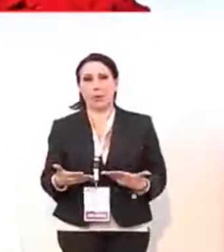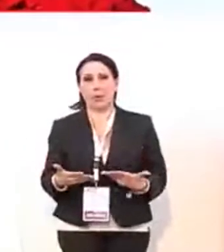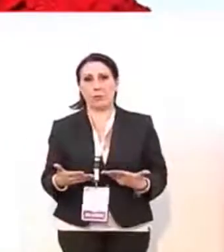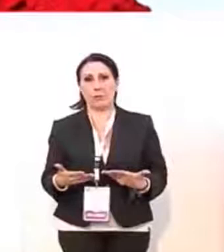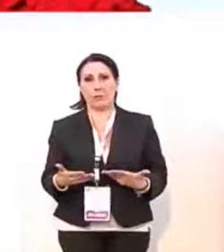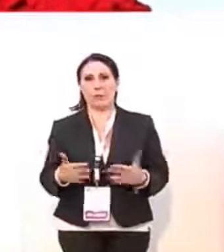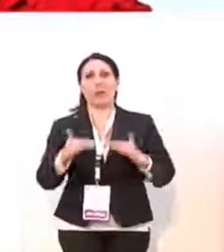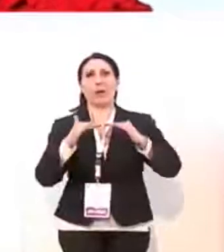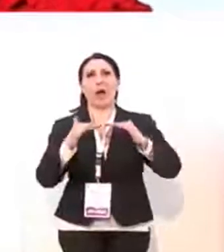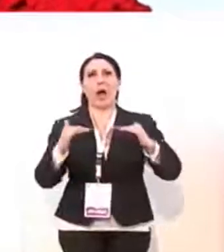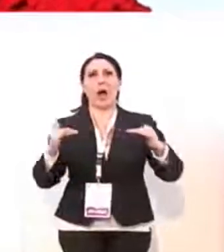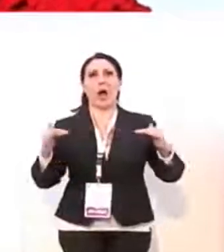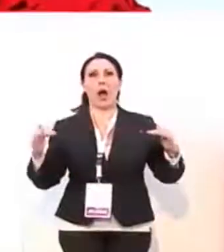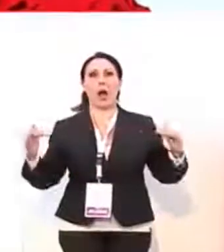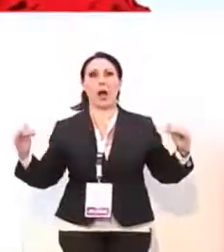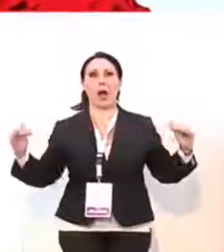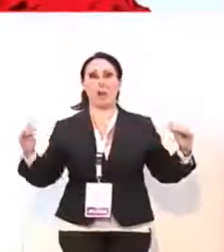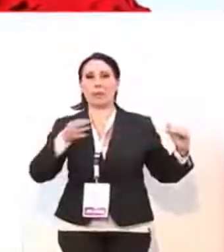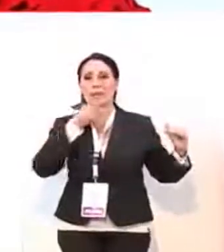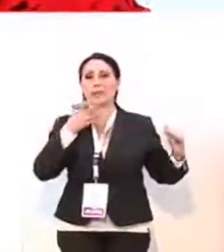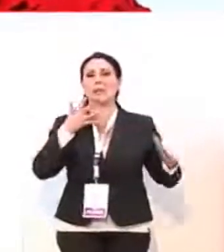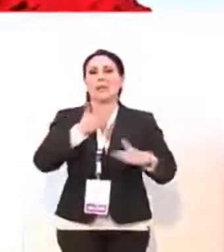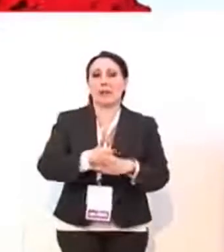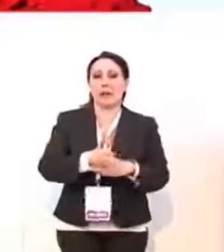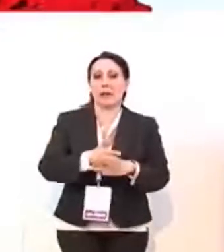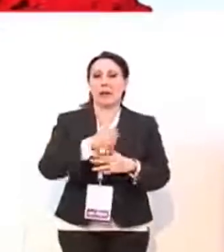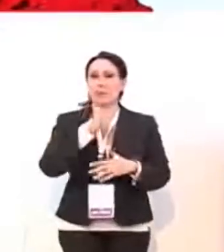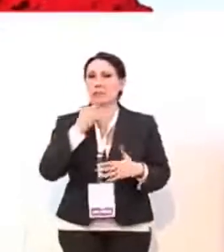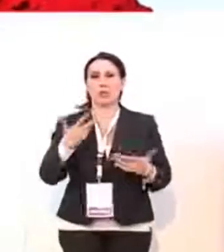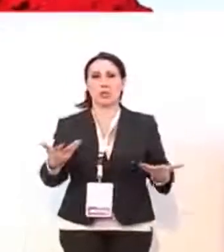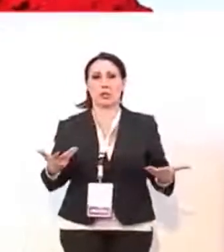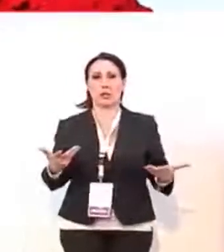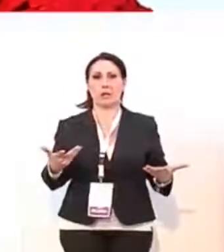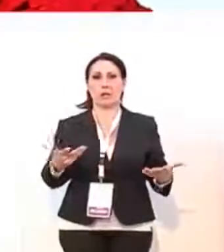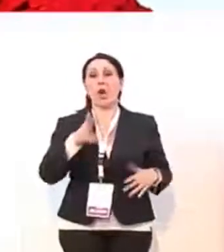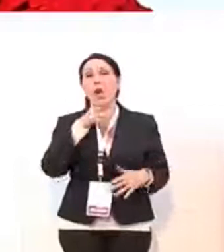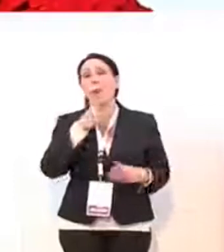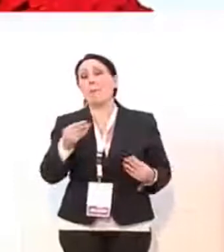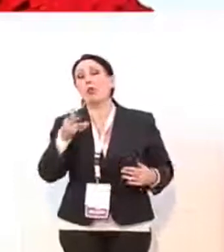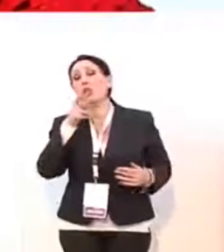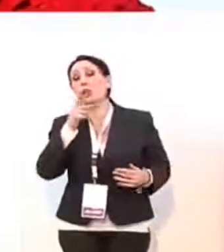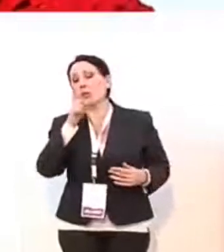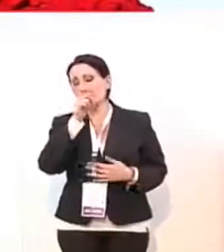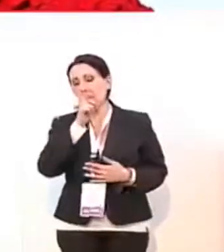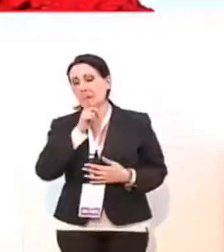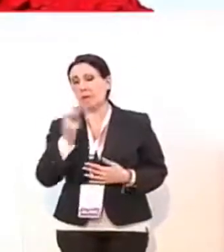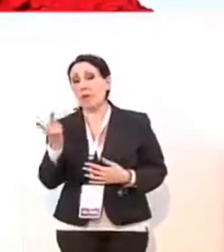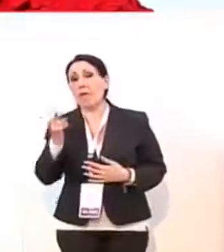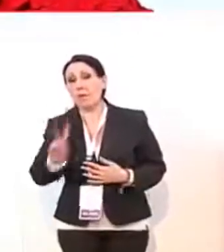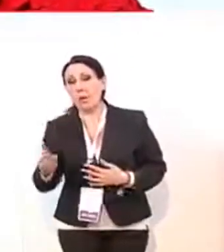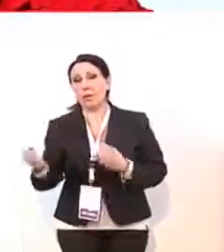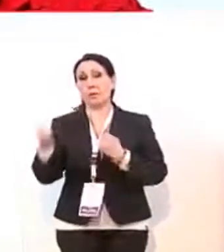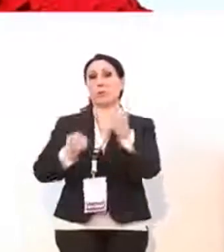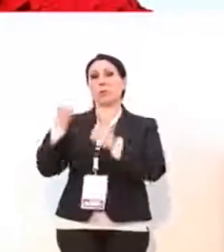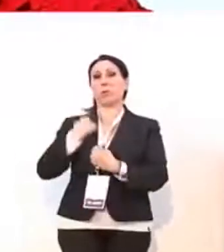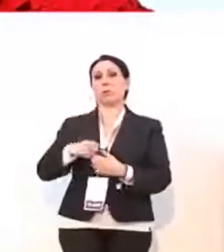calma piatta, nel senso che c'è che tutte le donne subiscono in silenzio. Il clima sociale, di condanna sociale